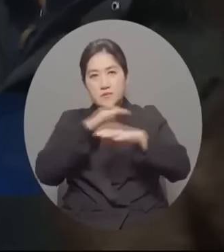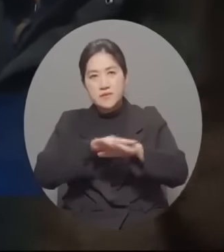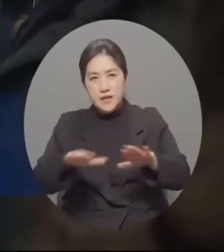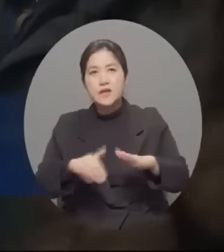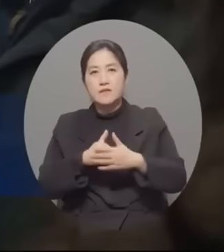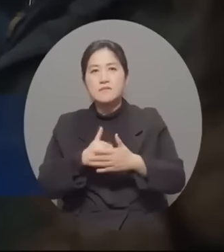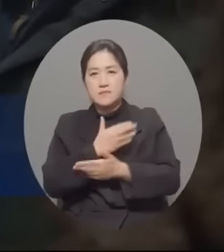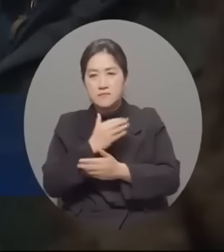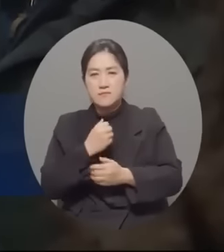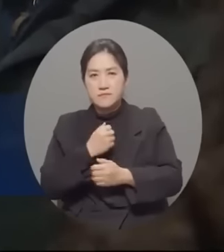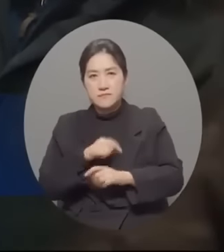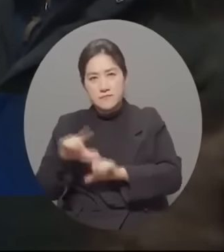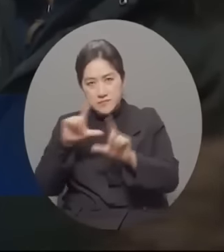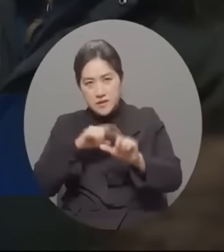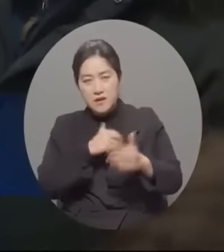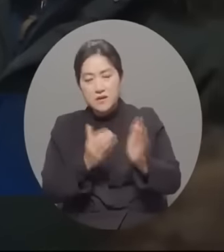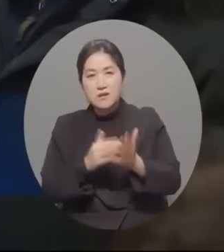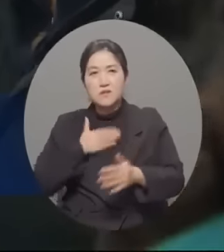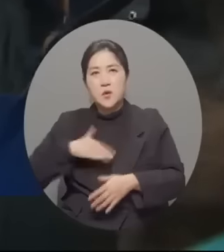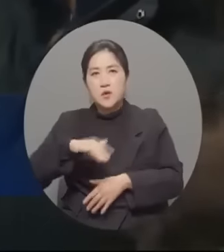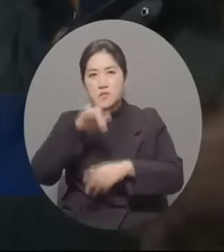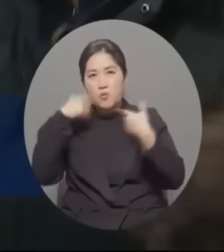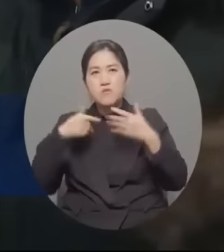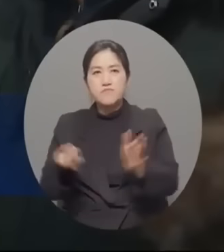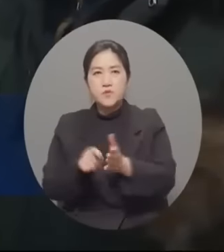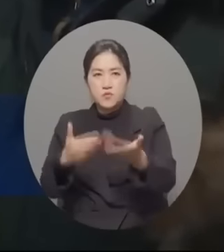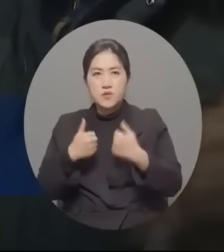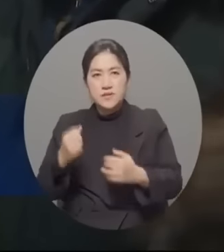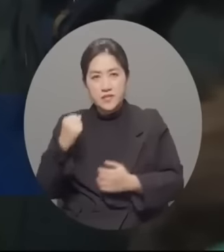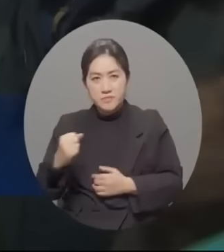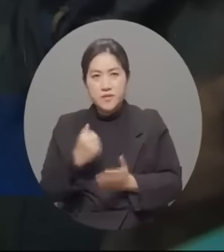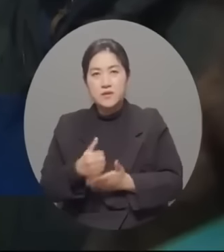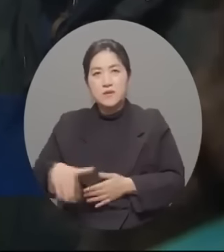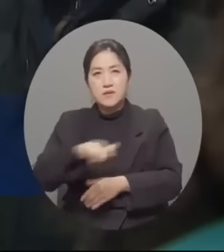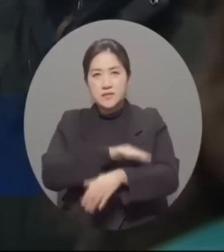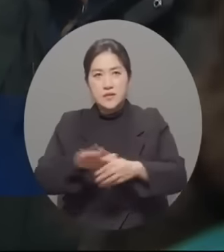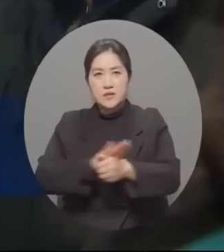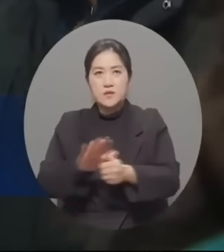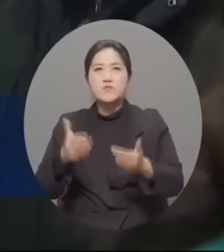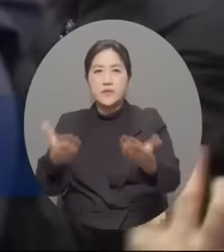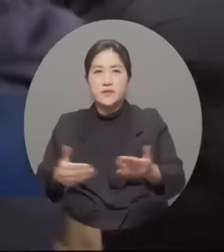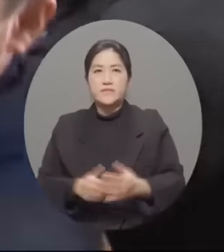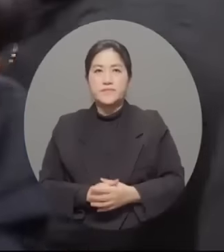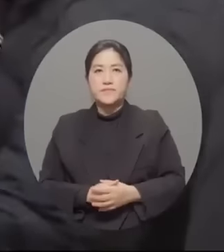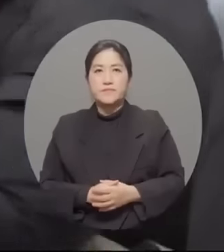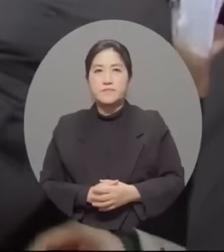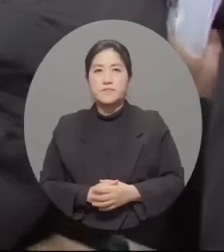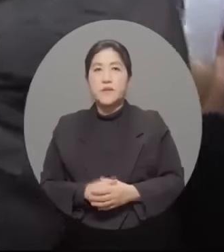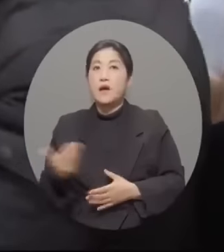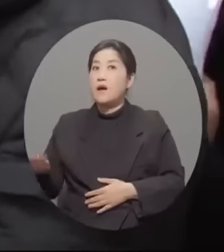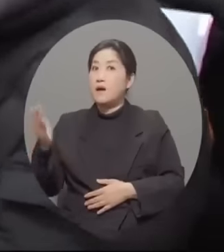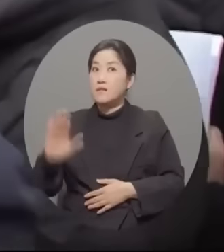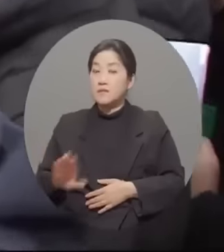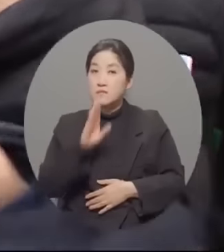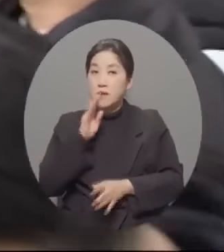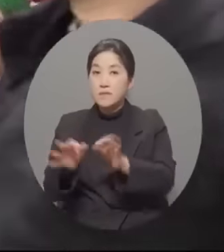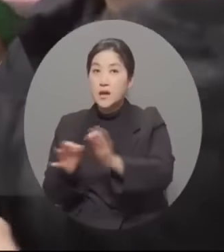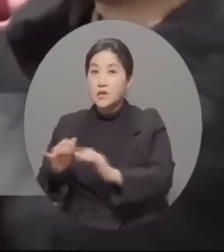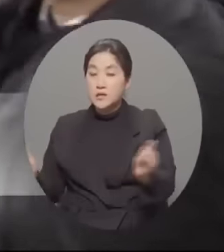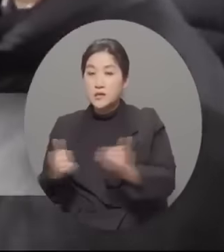쉬시고 저희를 믿으십시오. 힘내시고 저희가 잘 챙기겠습니다. 하지만 정작